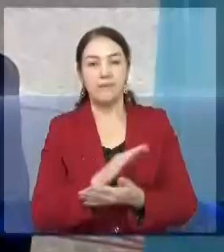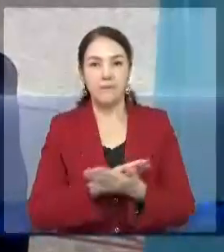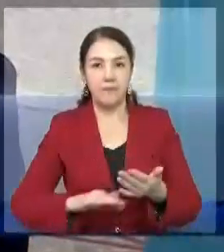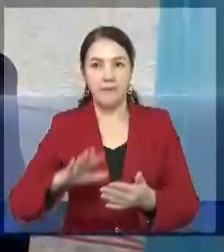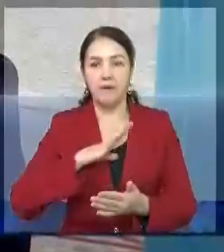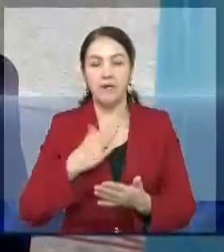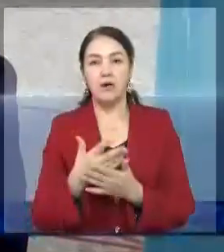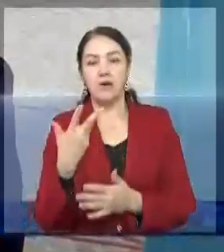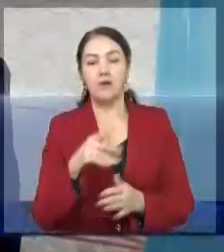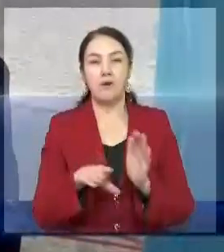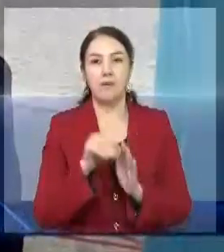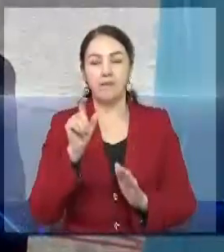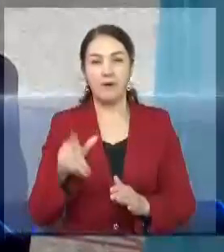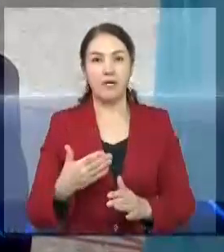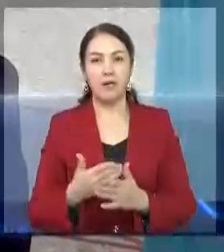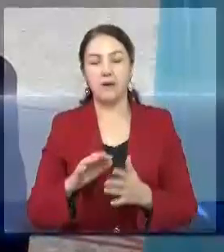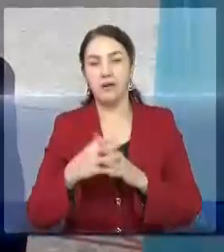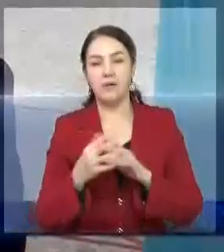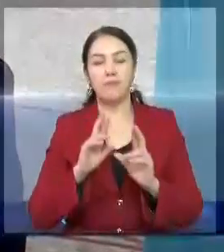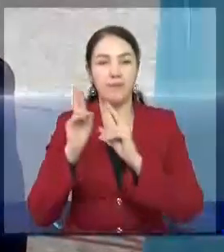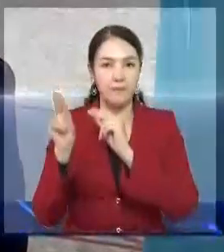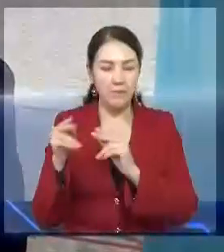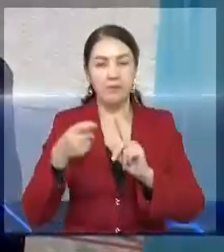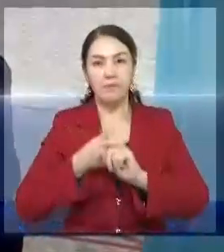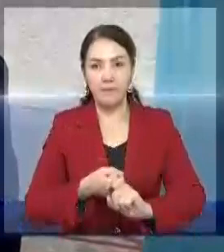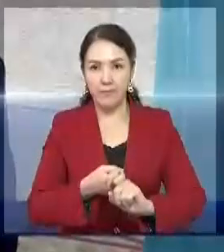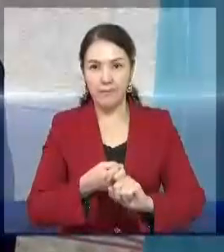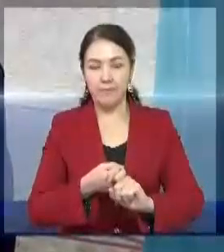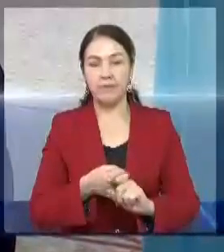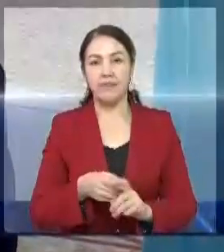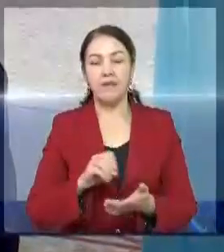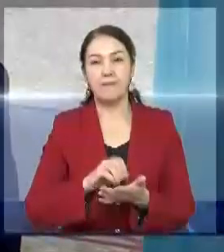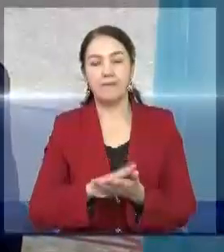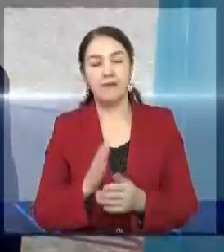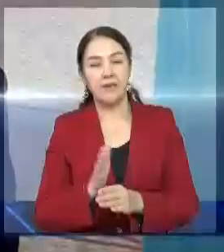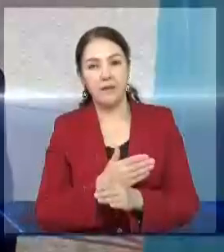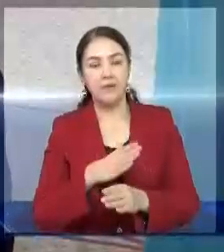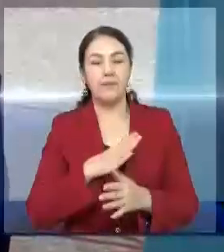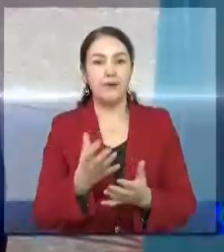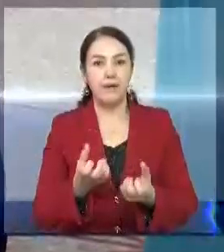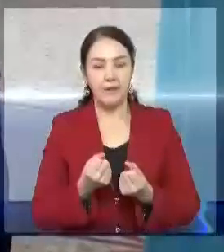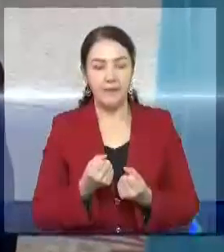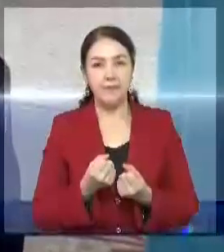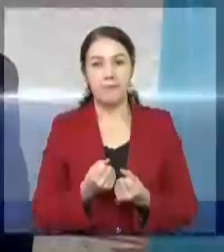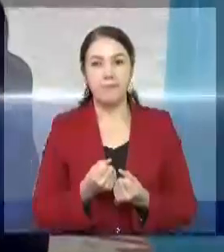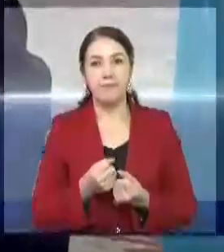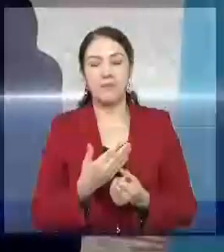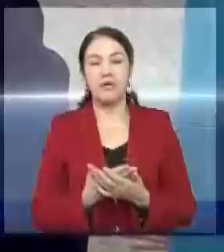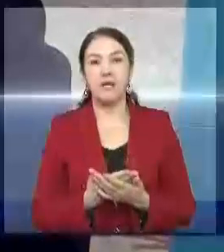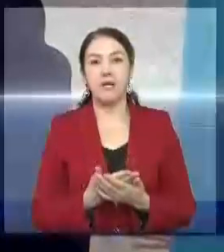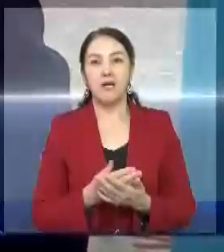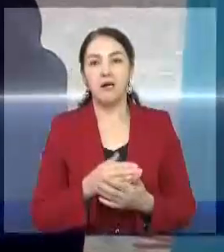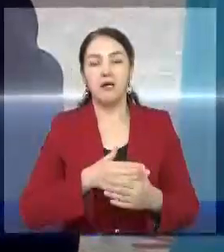білдірді. 3 сайлаушымыз елді мекендерге іссапарға кетуіне байланысты тіркеуден шығару куәлігін алып кетті. Ең қарт